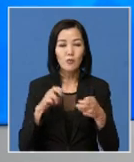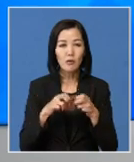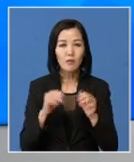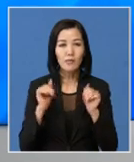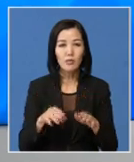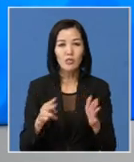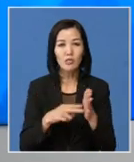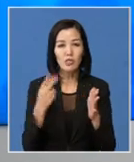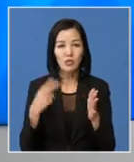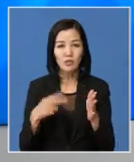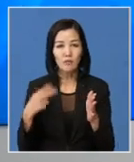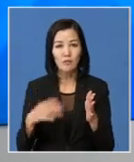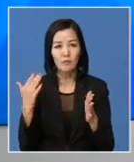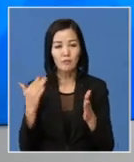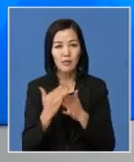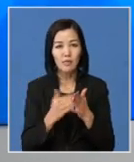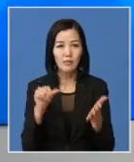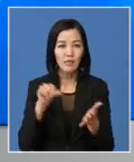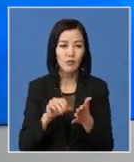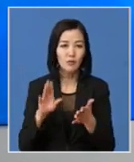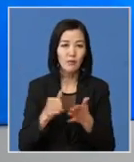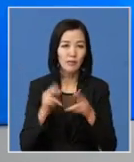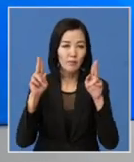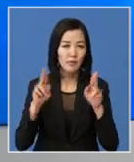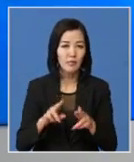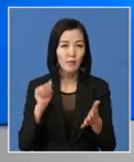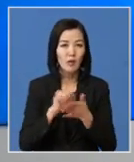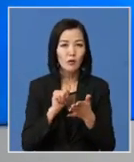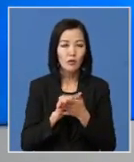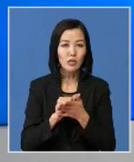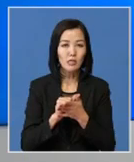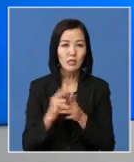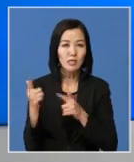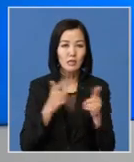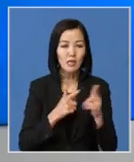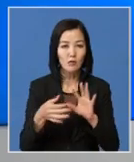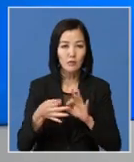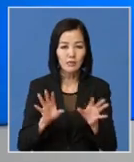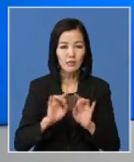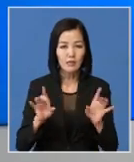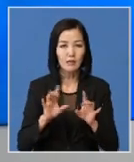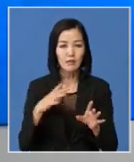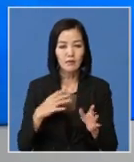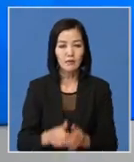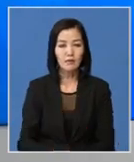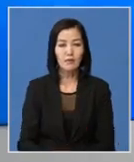шешетін 7-20-25 бағдарламасына қатысудың басты шарттары мен құжатты рәсімдеудің жолдары қайта пысықталды.